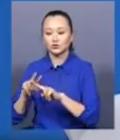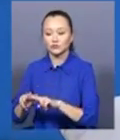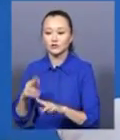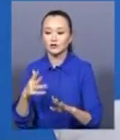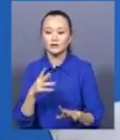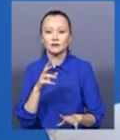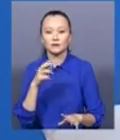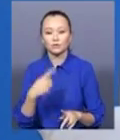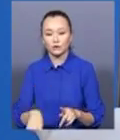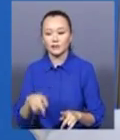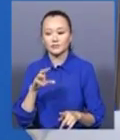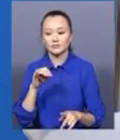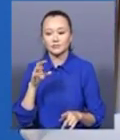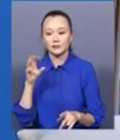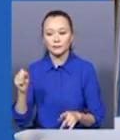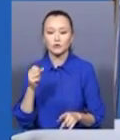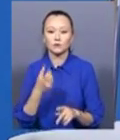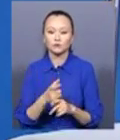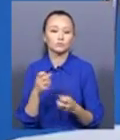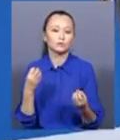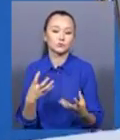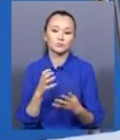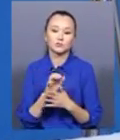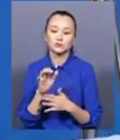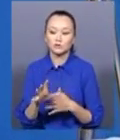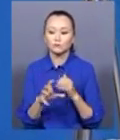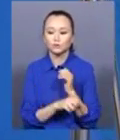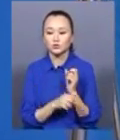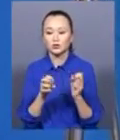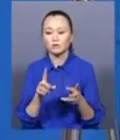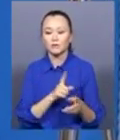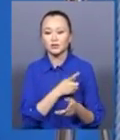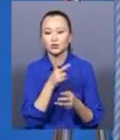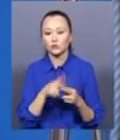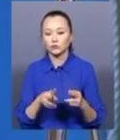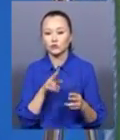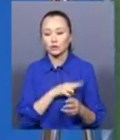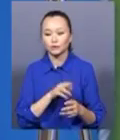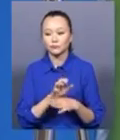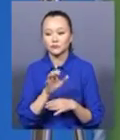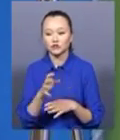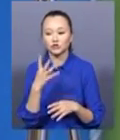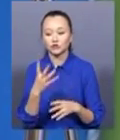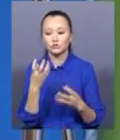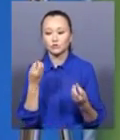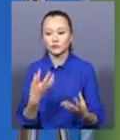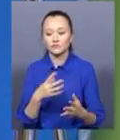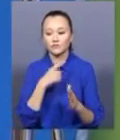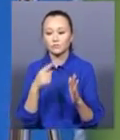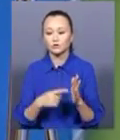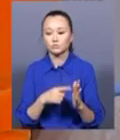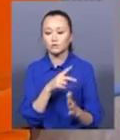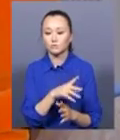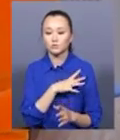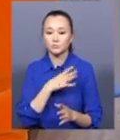какая-то бальная система? Это происходит очень просто. Присылается, после того, как мастер закончил работу, присылается 4 простых вопроса. Был ли